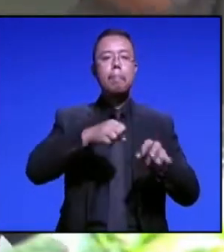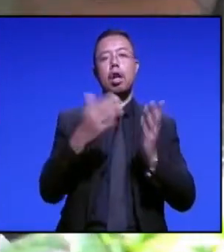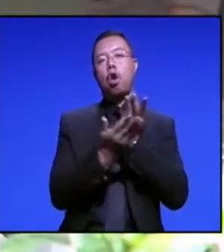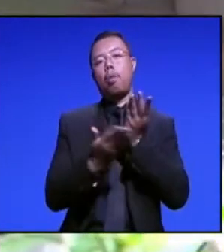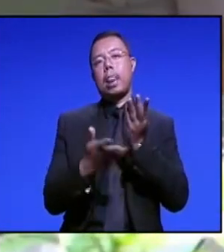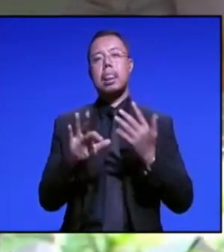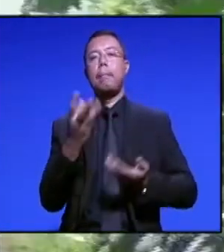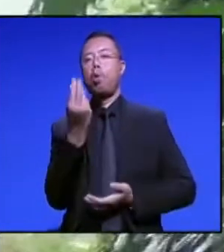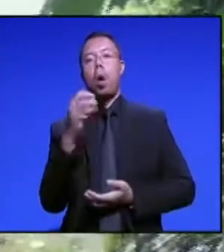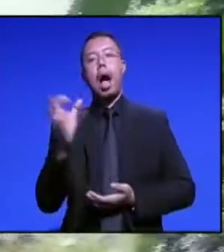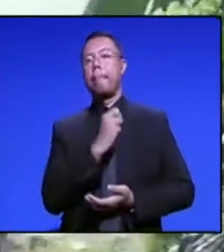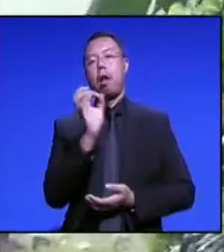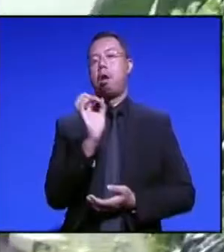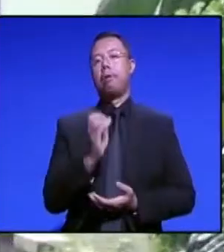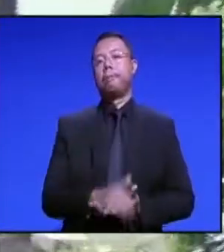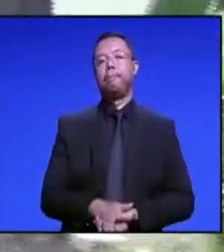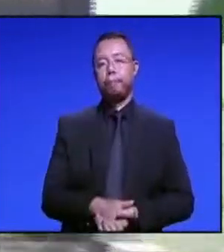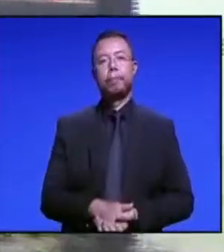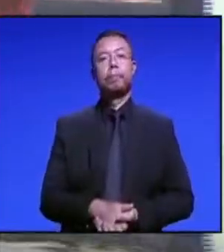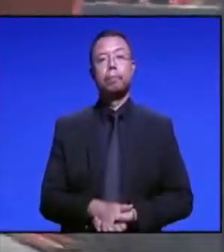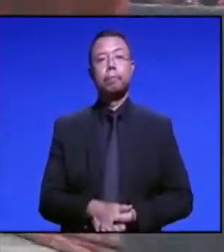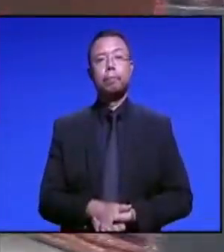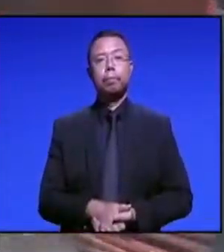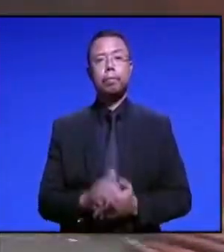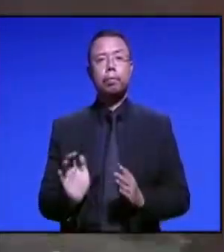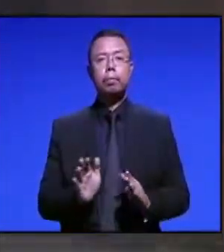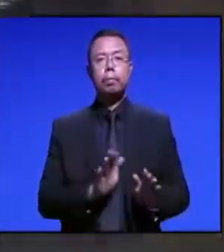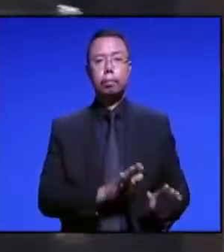tidak ada uang yang disita dalam penggeledahan kali ini. Tim Liputan Trans 7.